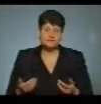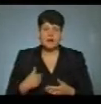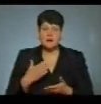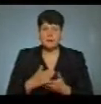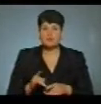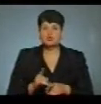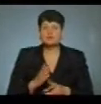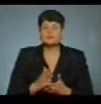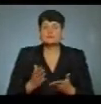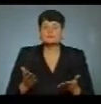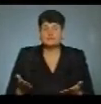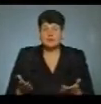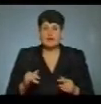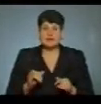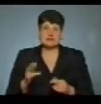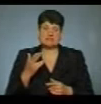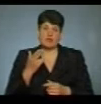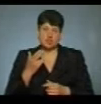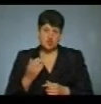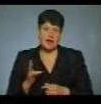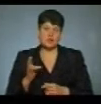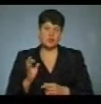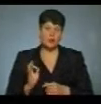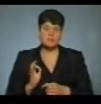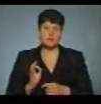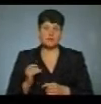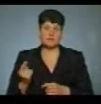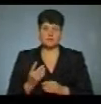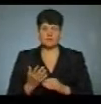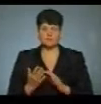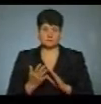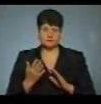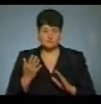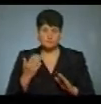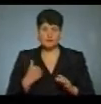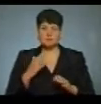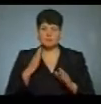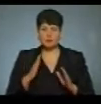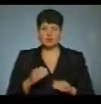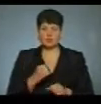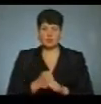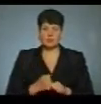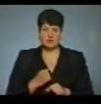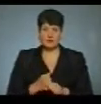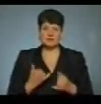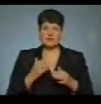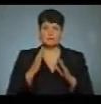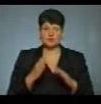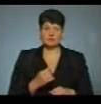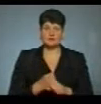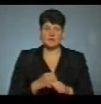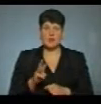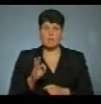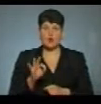що ми маємо, і, звичайно, що, перш за все, ми... Ми працюємо зараз по Монастирському